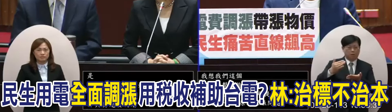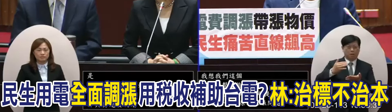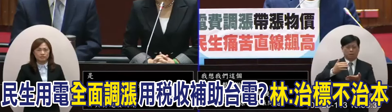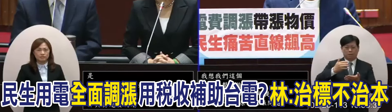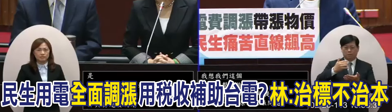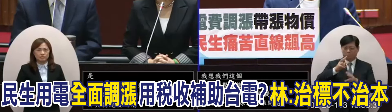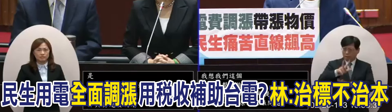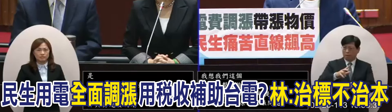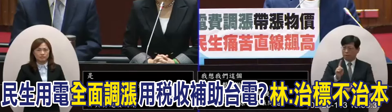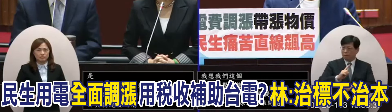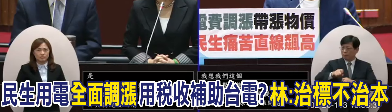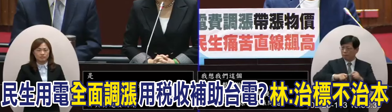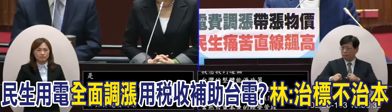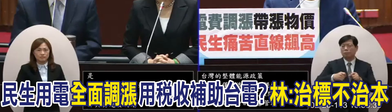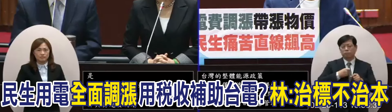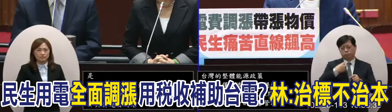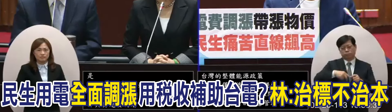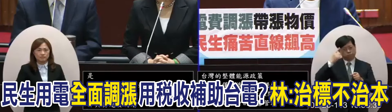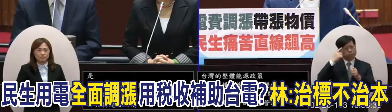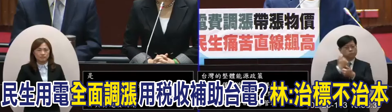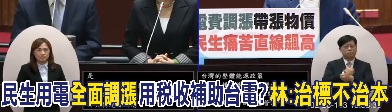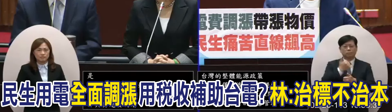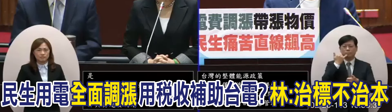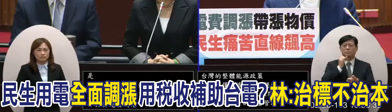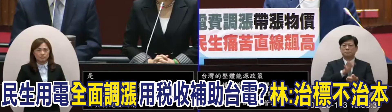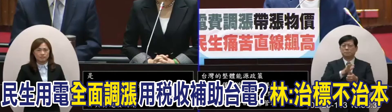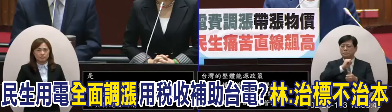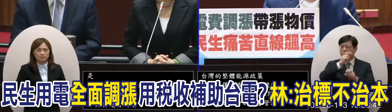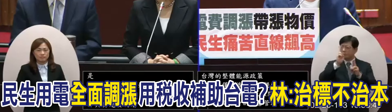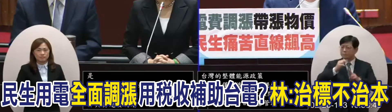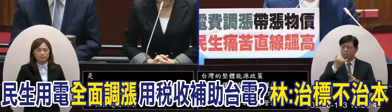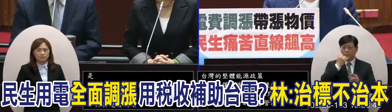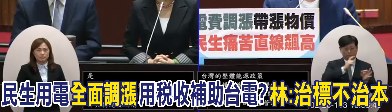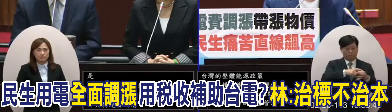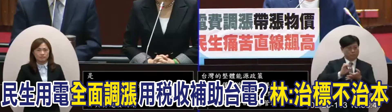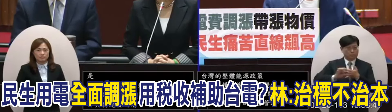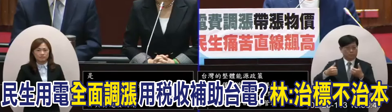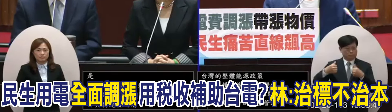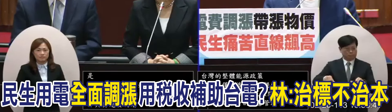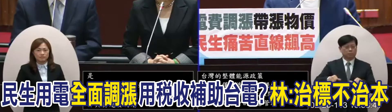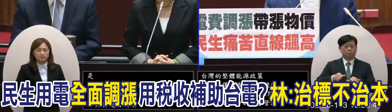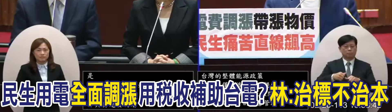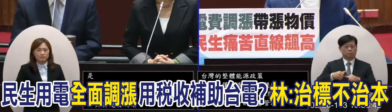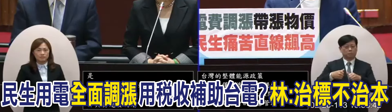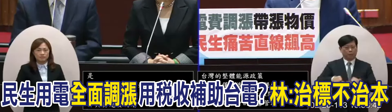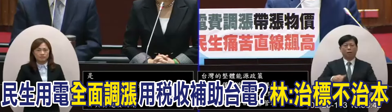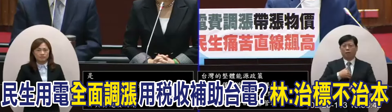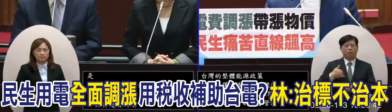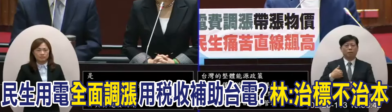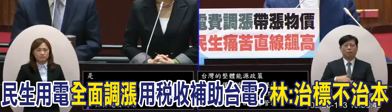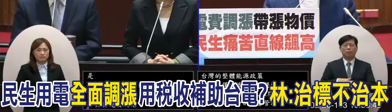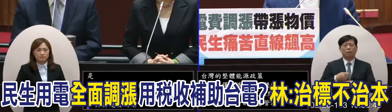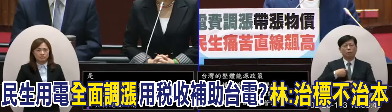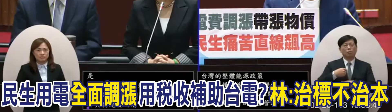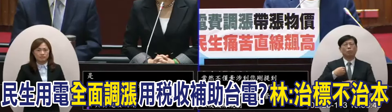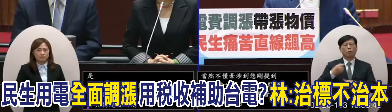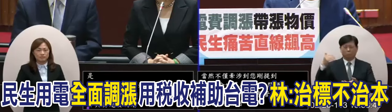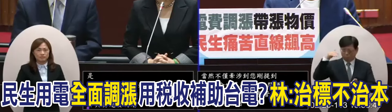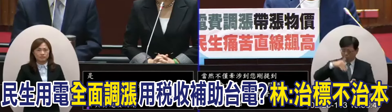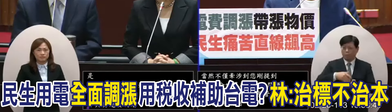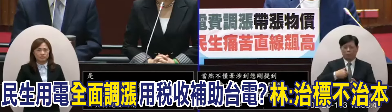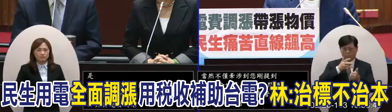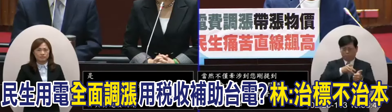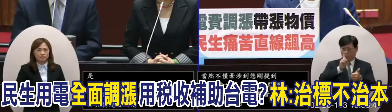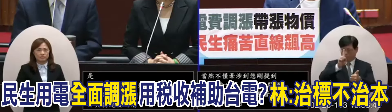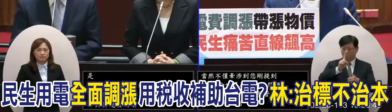么？这部分我们也要去做考量的，让台电能够收支平衡啊。所以我想，我就是总结，我问